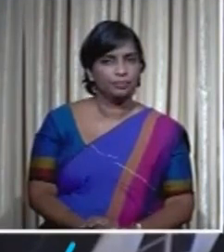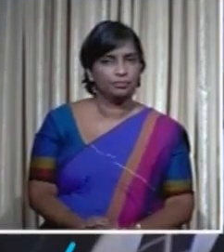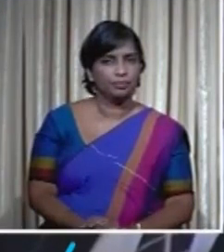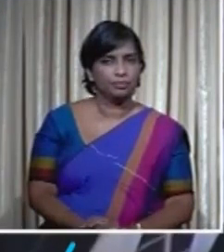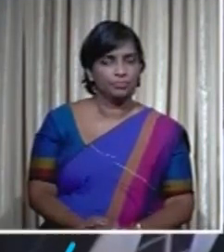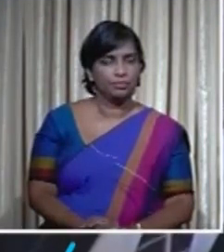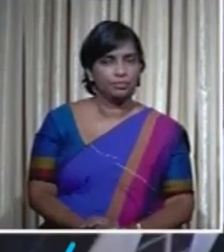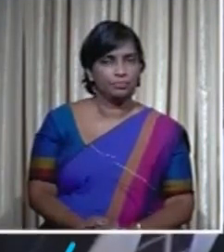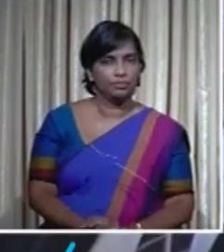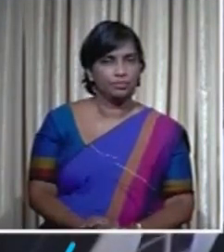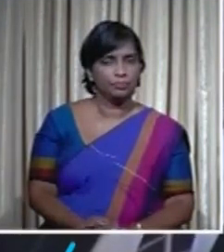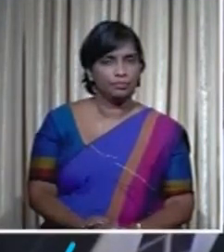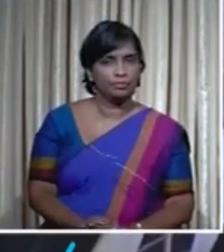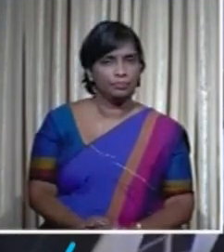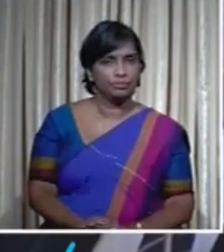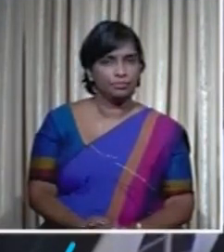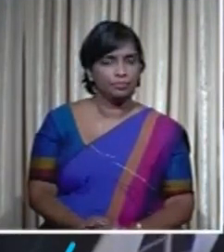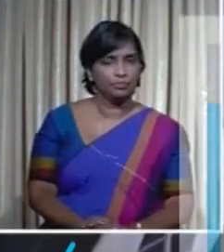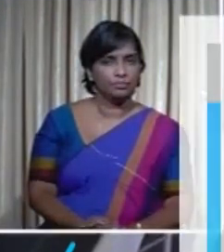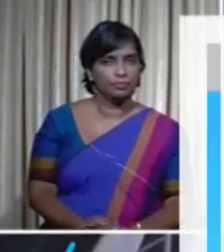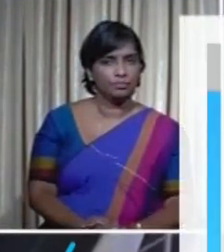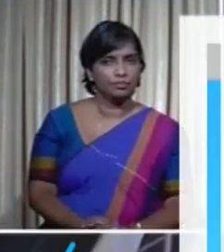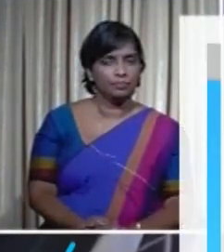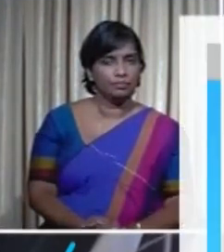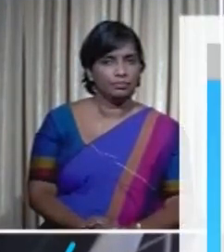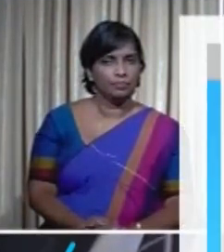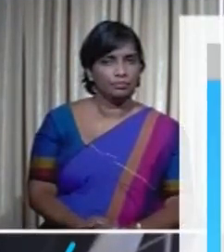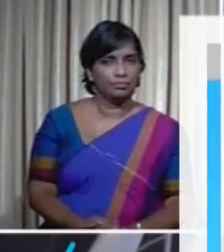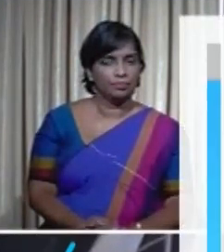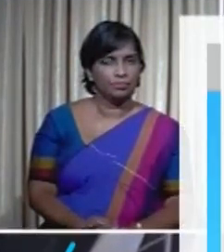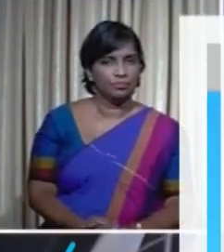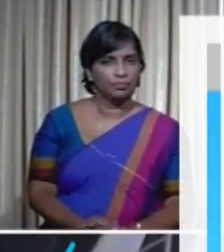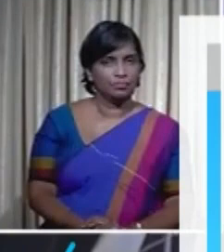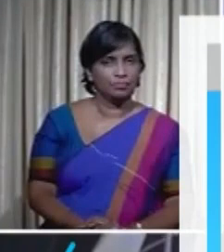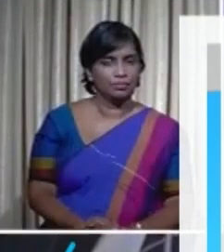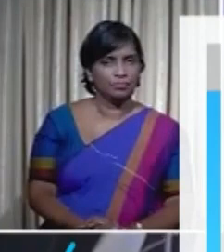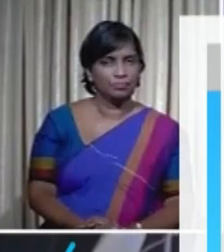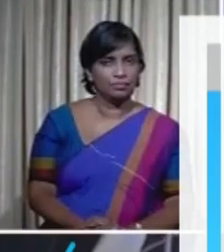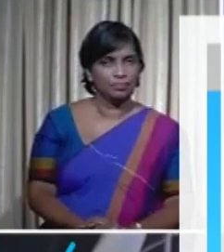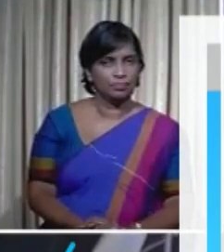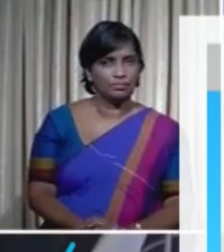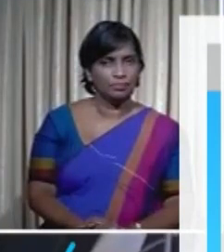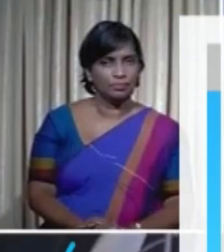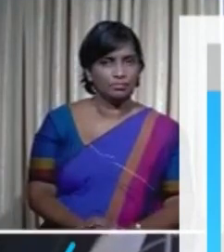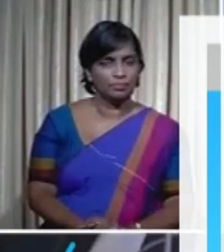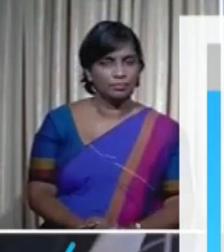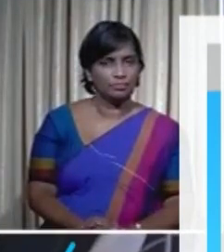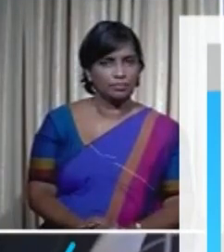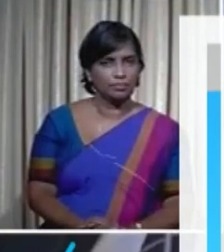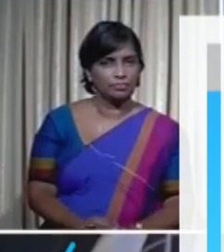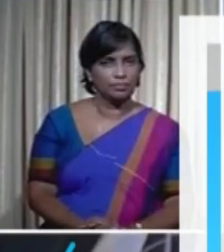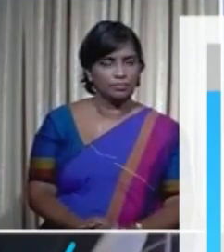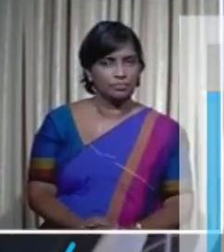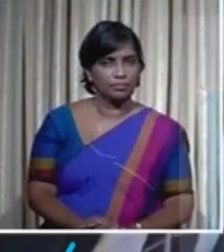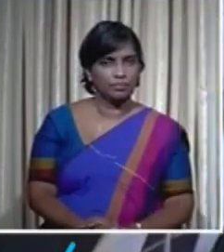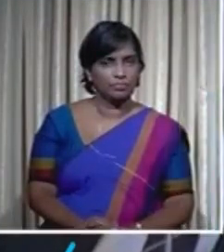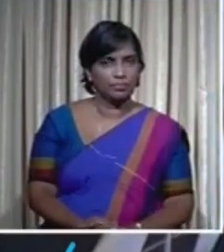என்கிட்டலாம் என்கிட்ட பிழுத்துருந்தா மேக காரக சபாவாஸ்தாவாக் என்னிசா காரக சபா ரீதீதமாய் மேத்தல்ட